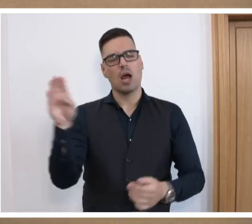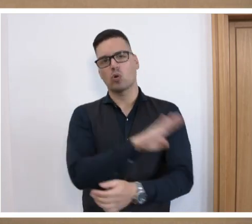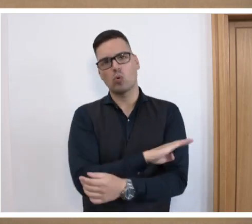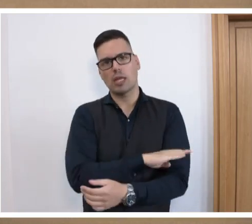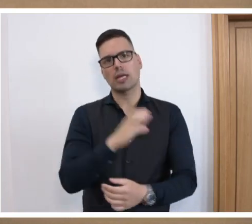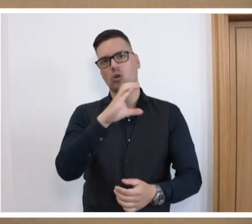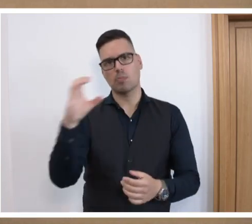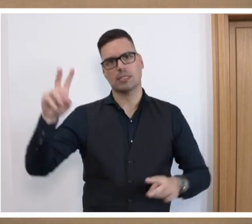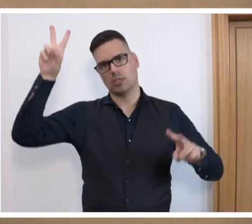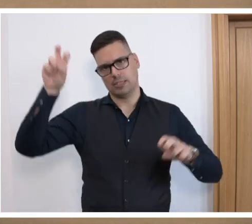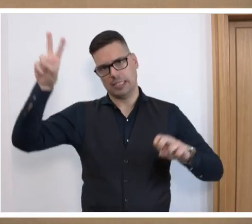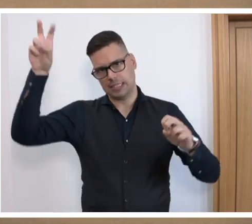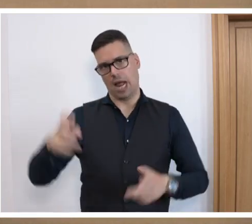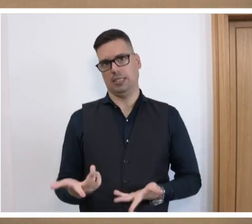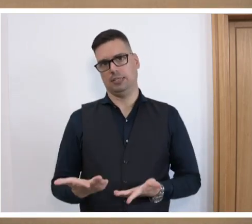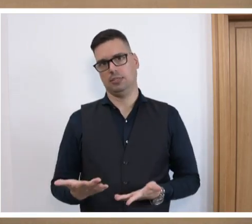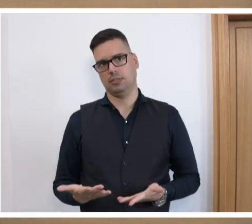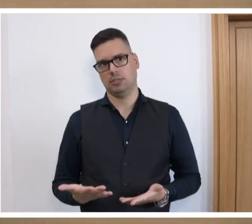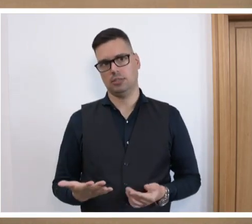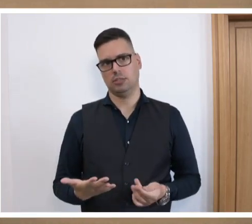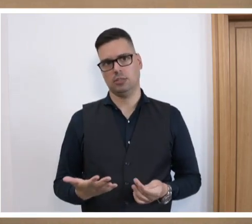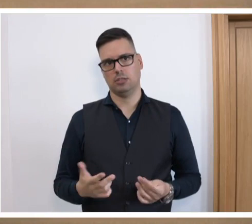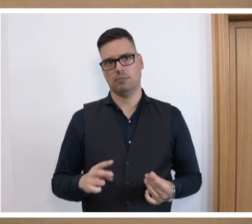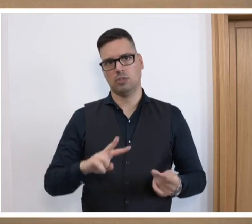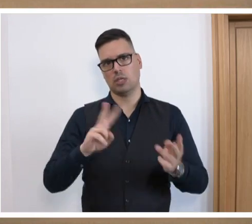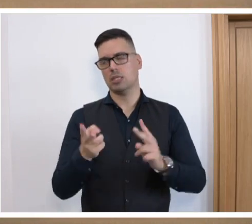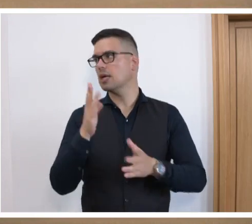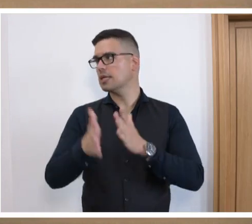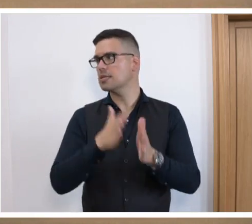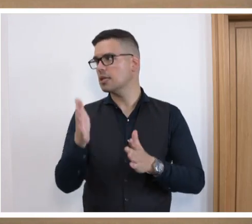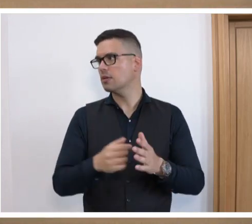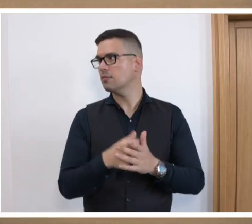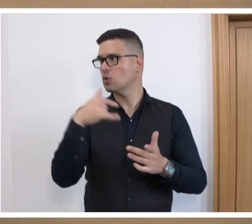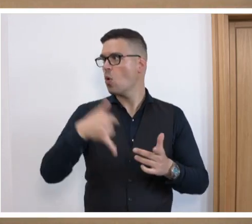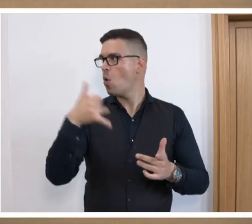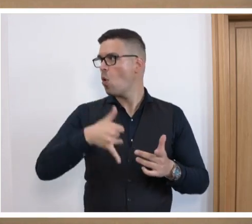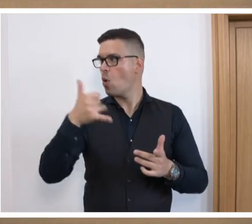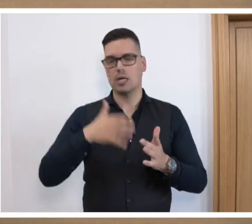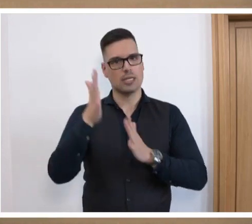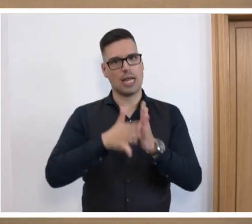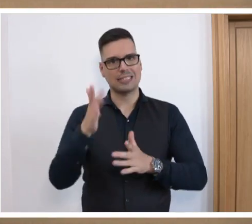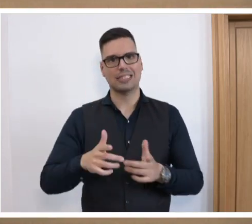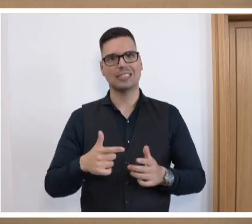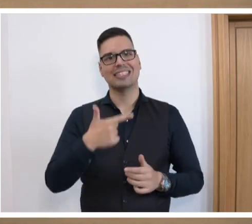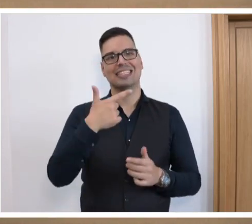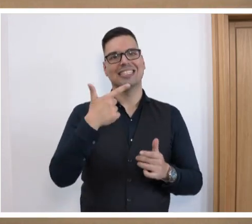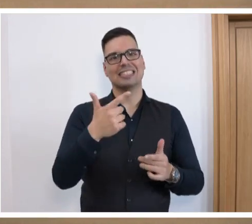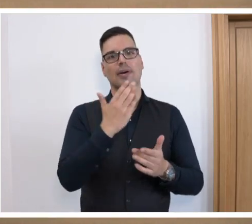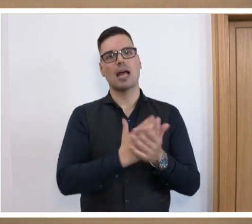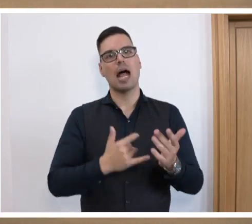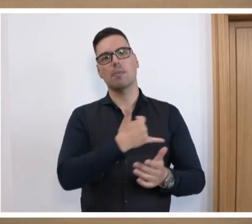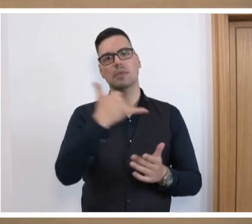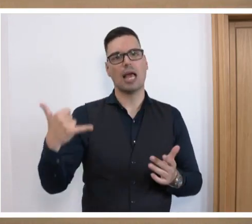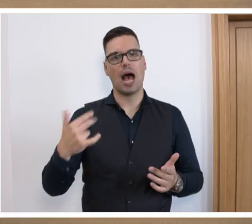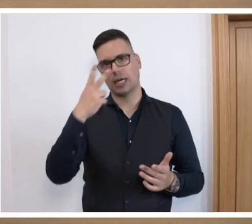wieder dort zitieren, beziehungsweise mal schauen, was wurde an anderer Stelle dort schon mal gesagt. Ich bin gespannt, was Sie heute dazu sagen. 2,5 Jahre, schauen wir mal ein